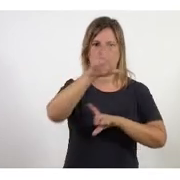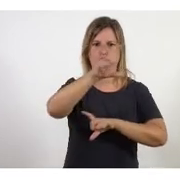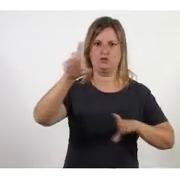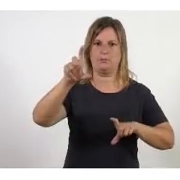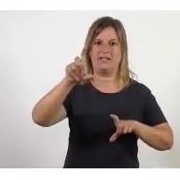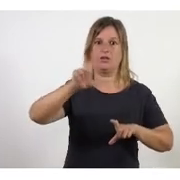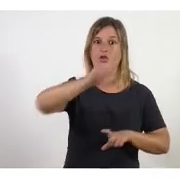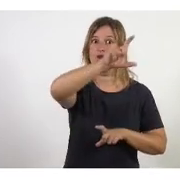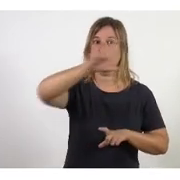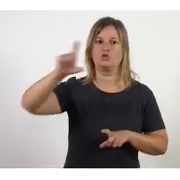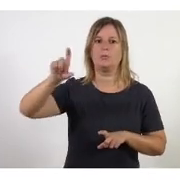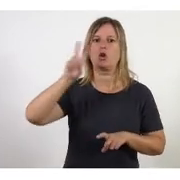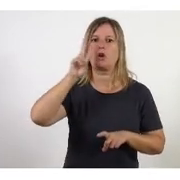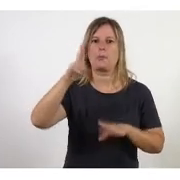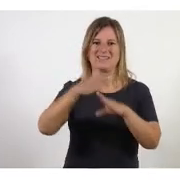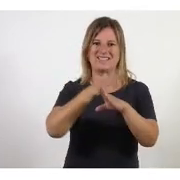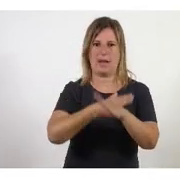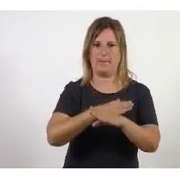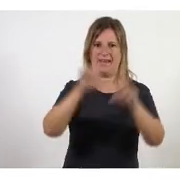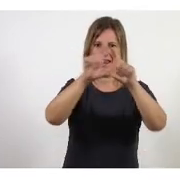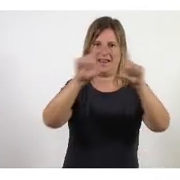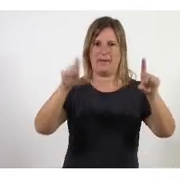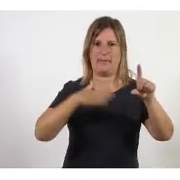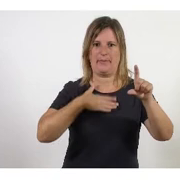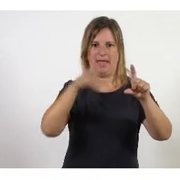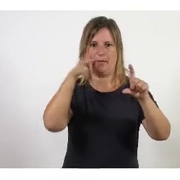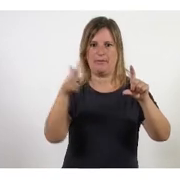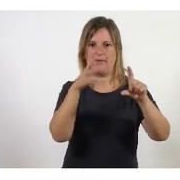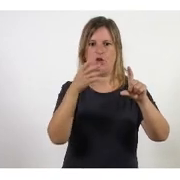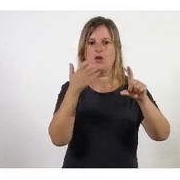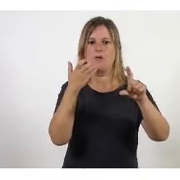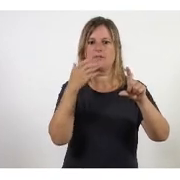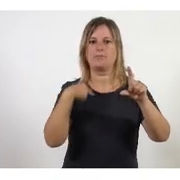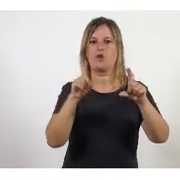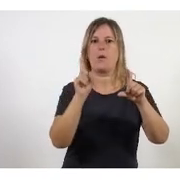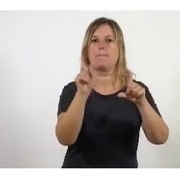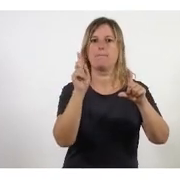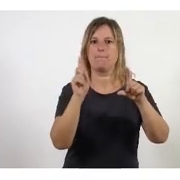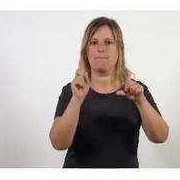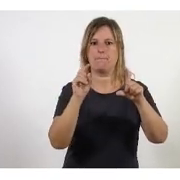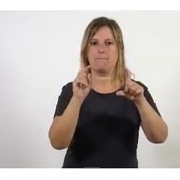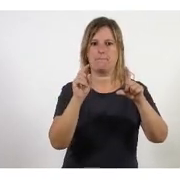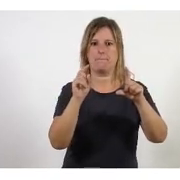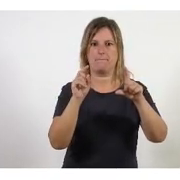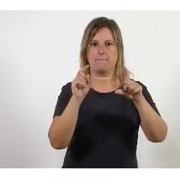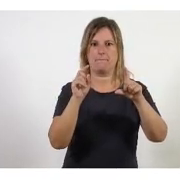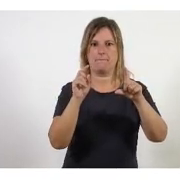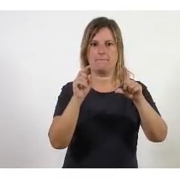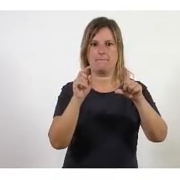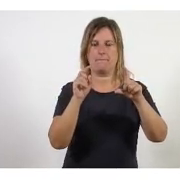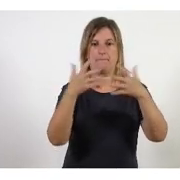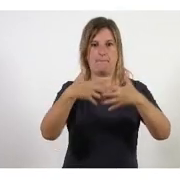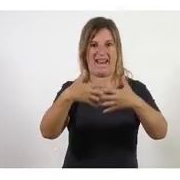està la vista prèvia del meu vídeo. Si jo li faig un play... Compartir l'experiència.